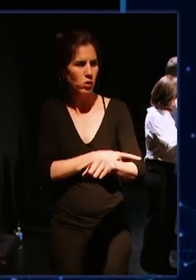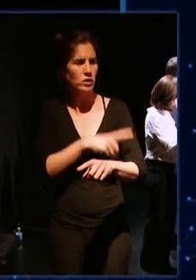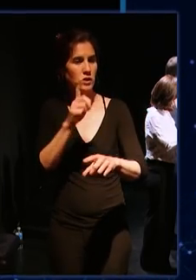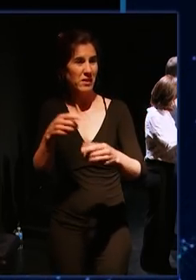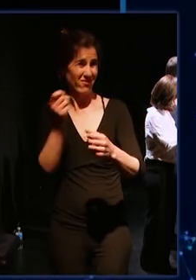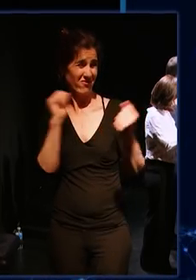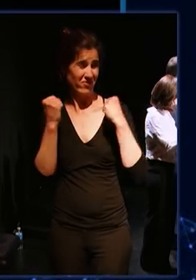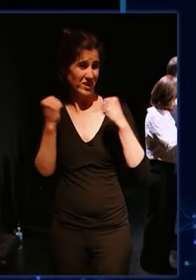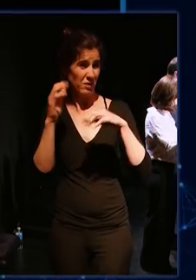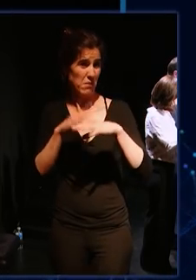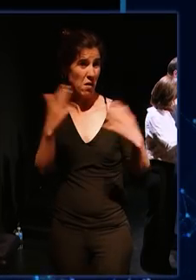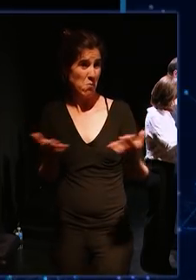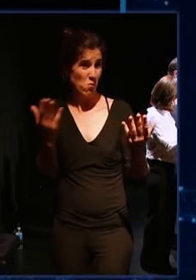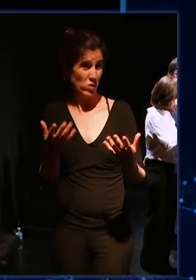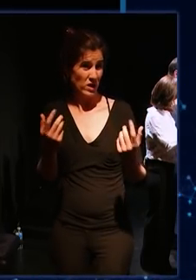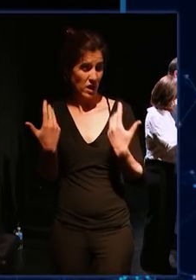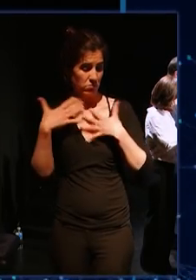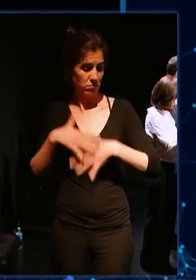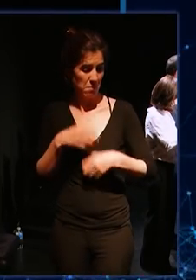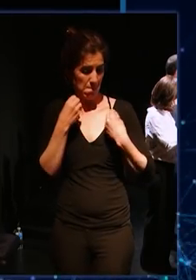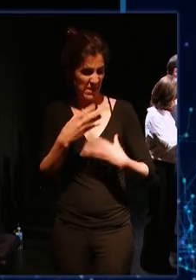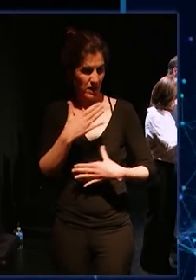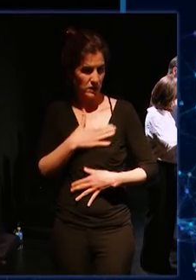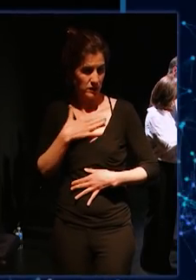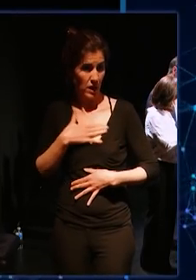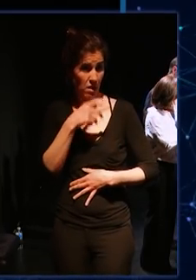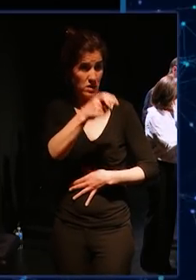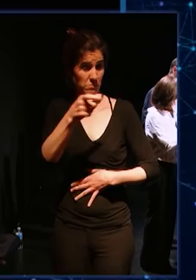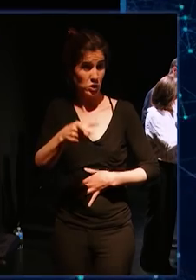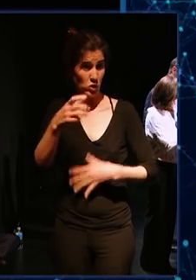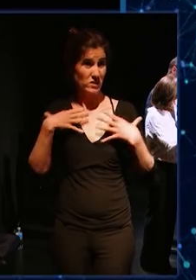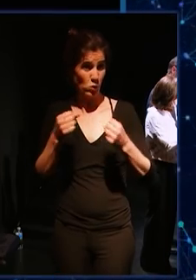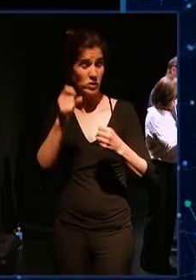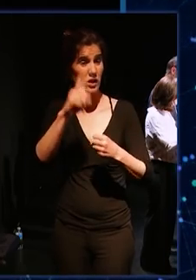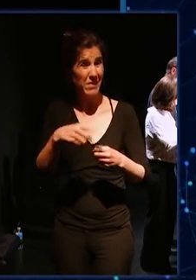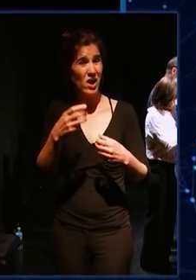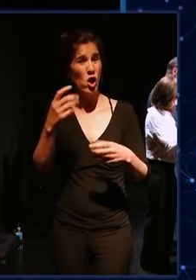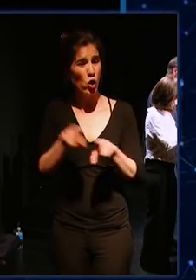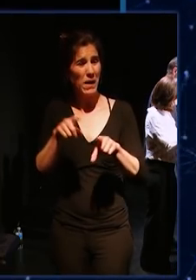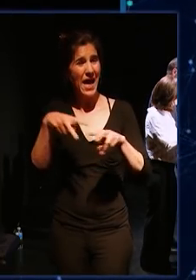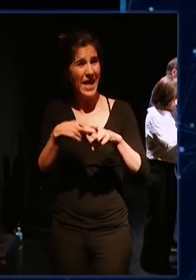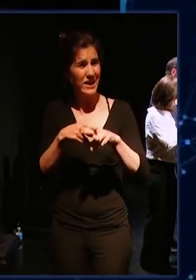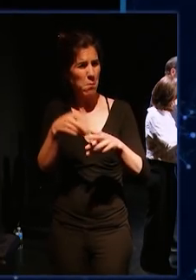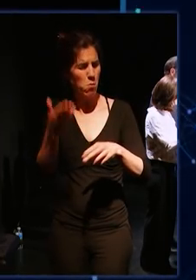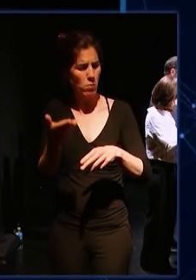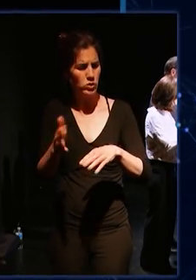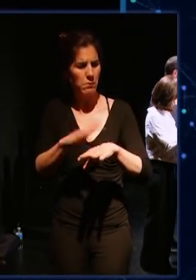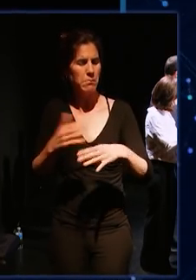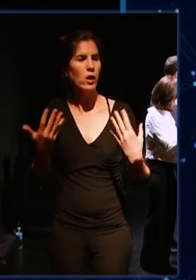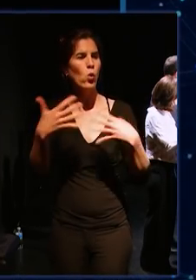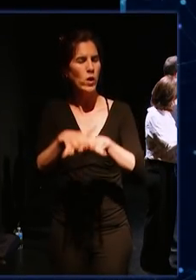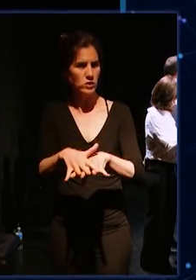benestar integral de les persones i com a eina principal de cohesió. És a dir, nosaltres creiem que l'esport ha d'arribar a